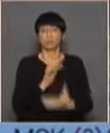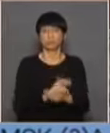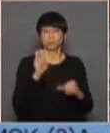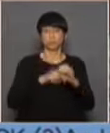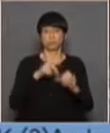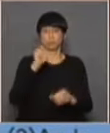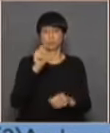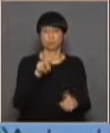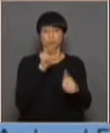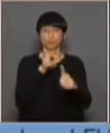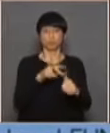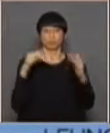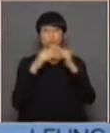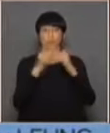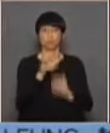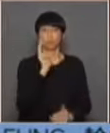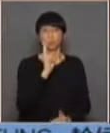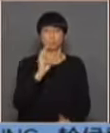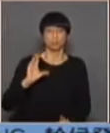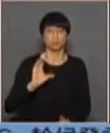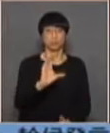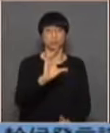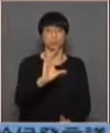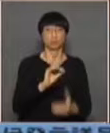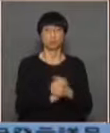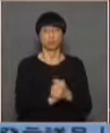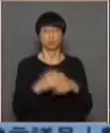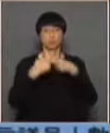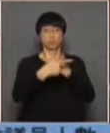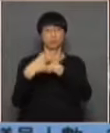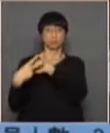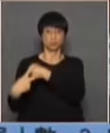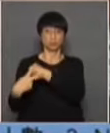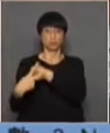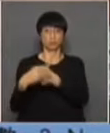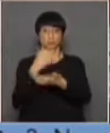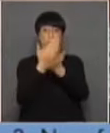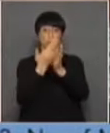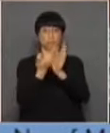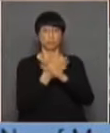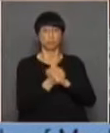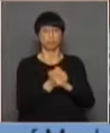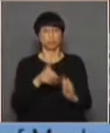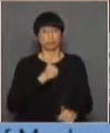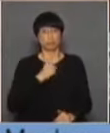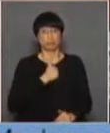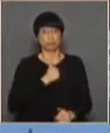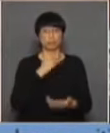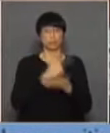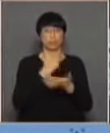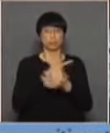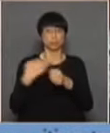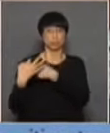现管理局200多亿元的资金只能够兴建第一、第二期的设施，包括多项核心设施的第三